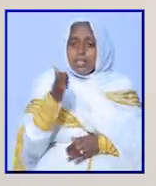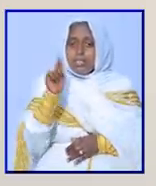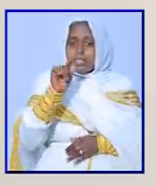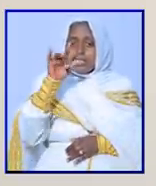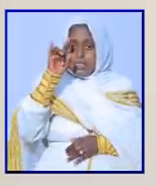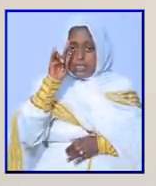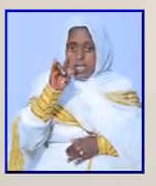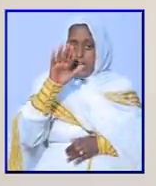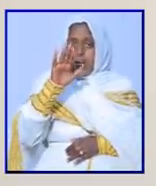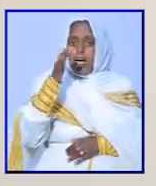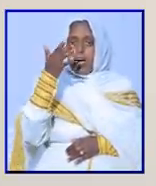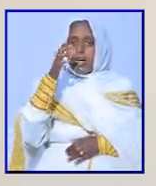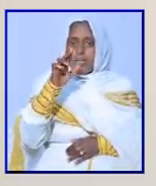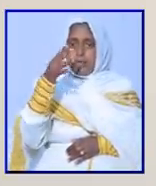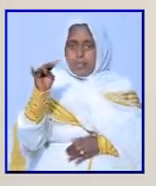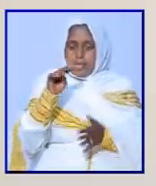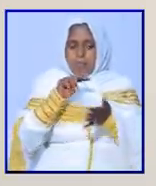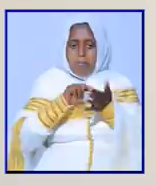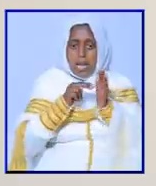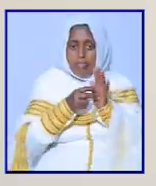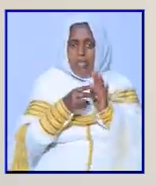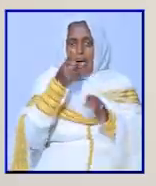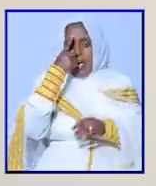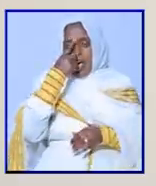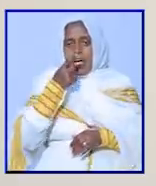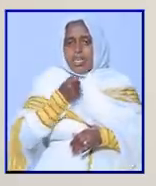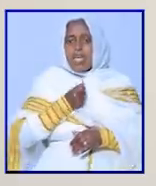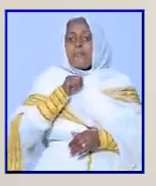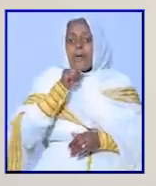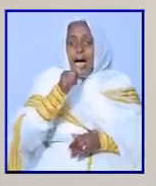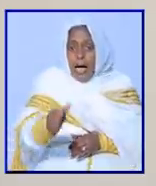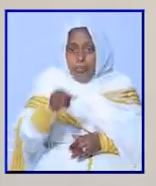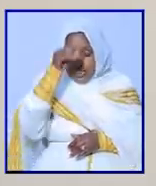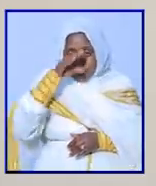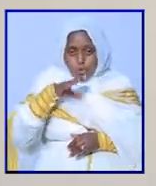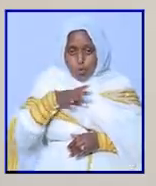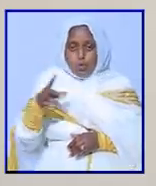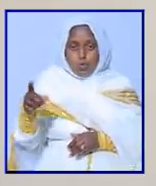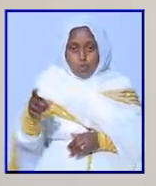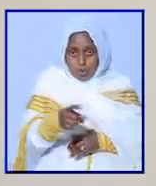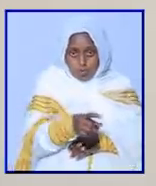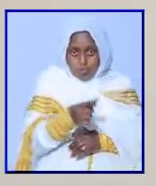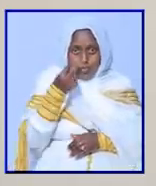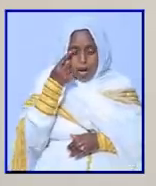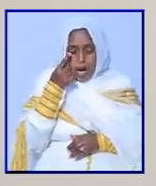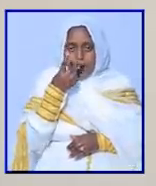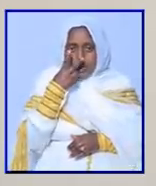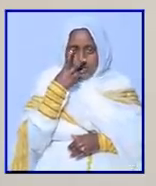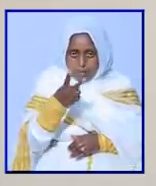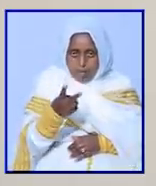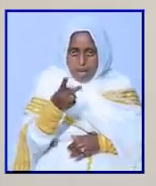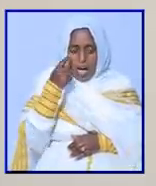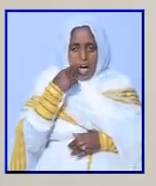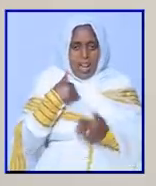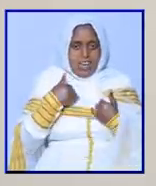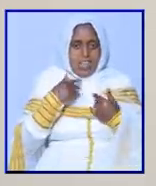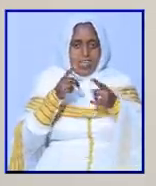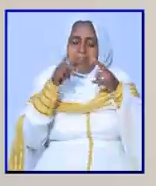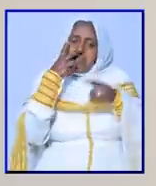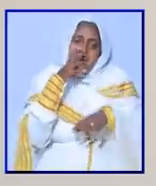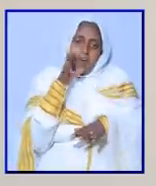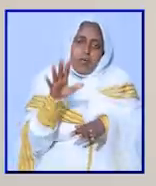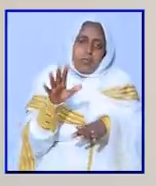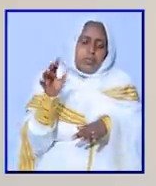እንዘ አረሚ አረማዊ ሳላችሁ የእዩ አይን አላቸው